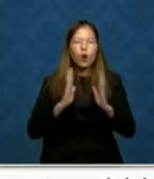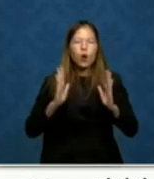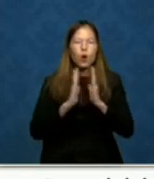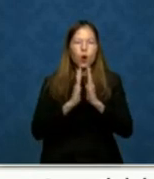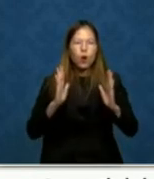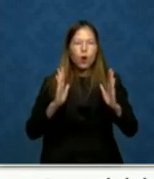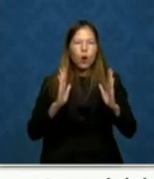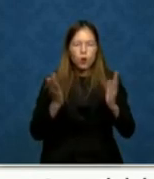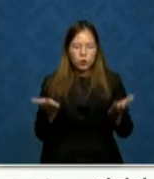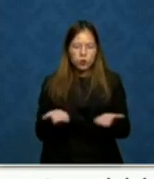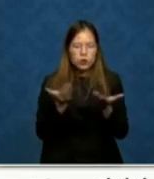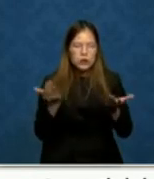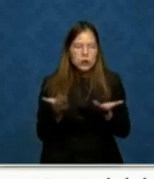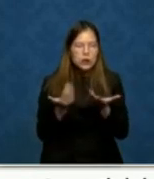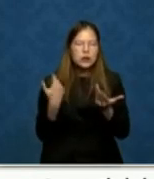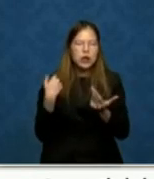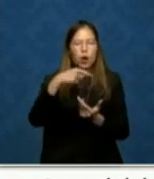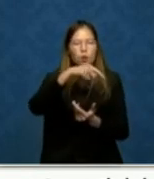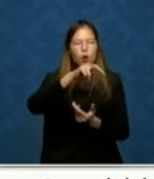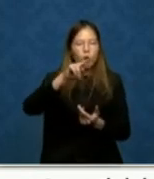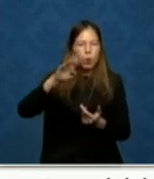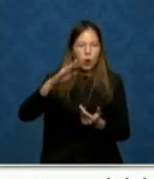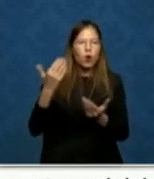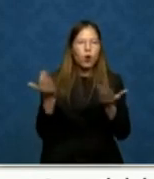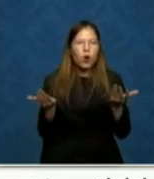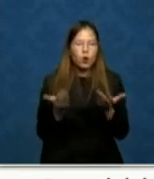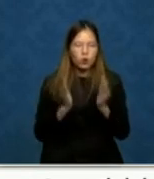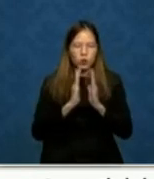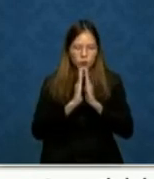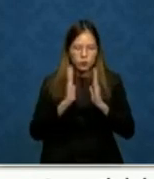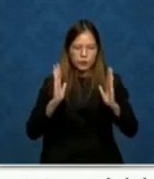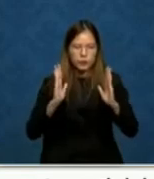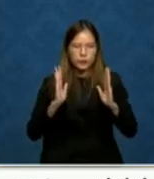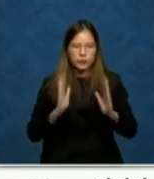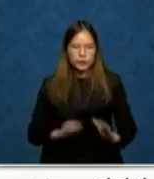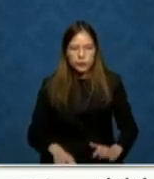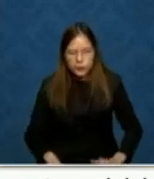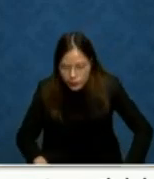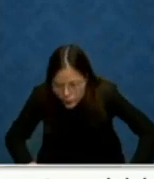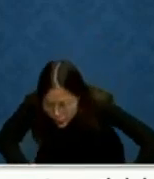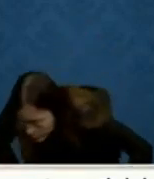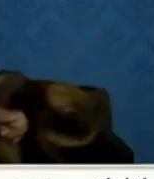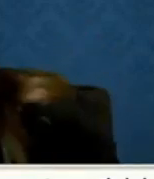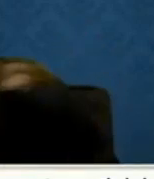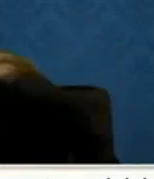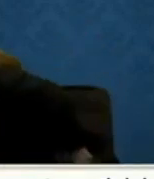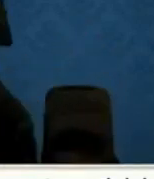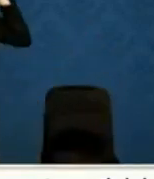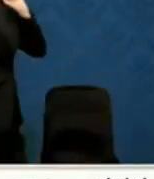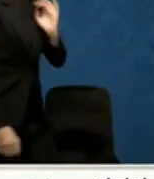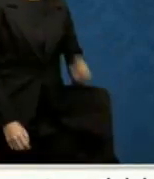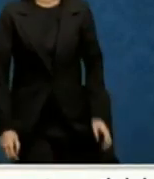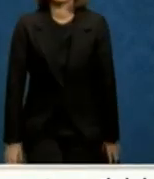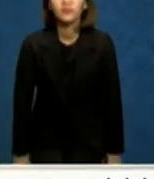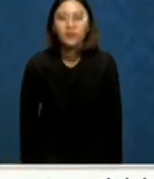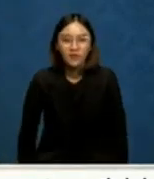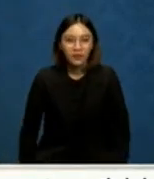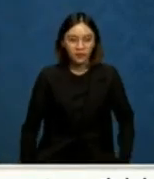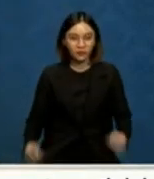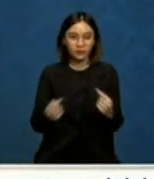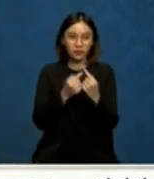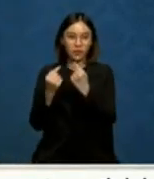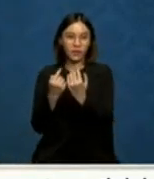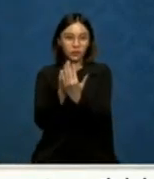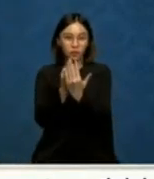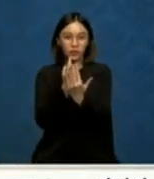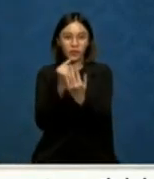านที่สนับสนุนร่างพระราชบัญญัติฉบับนี้ค่ะขอบพระคุณค่ะ ครับอีกร่างนึงนะครับตัว